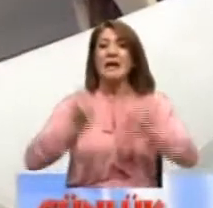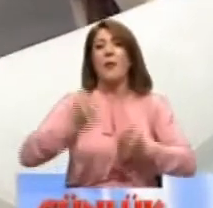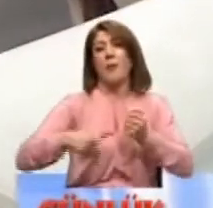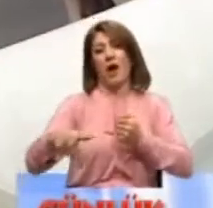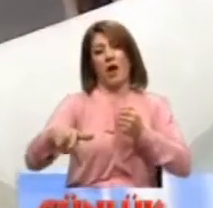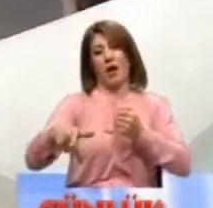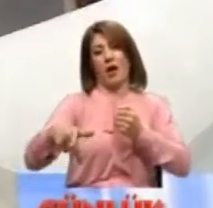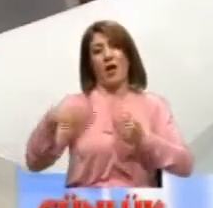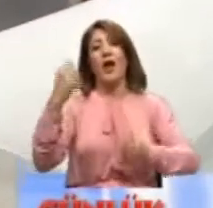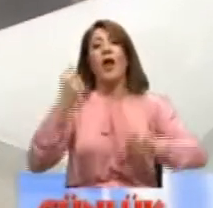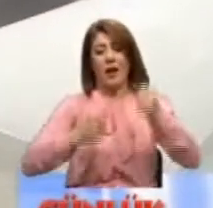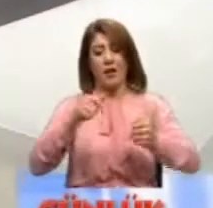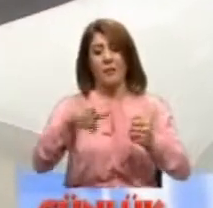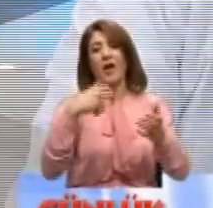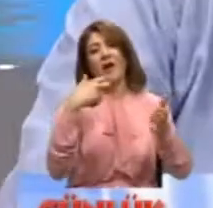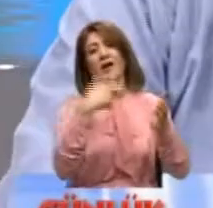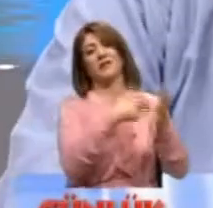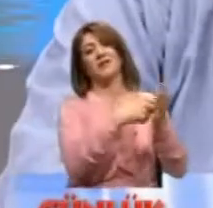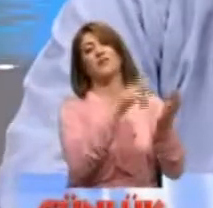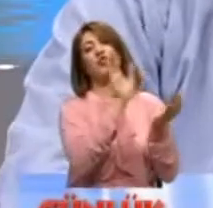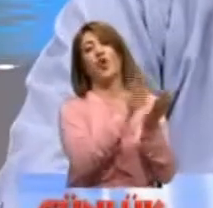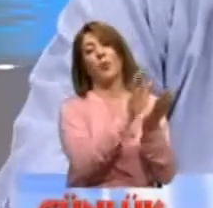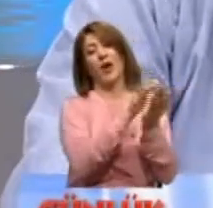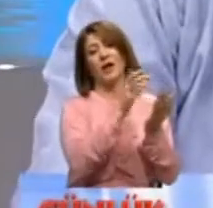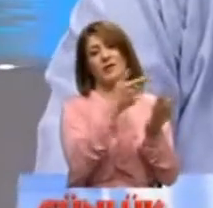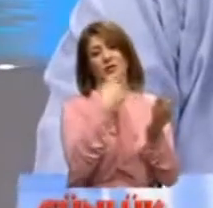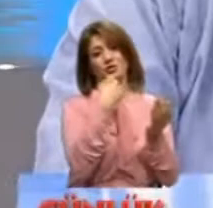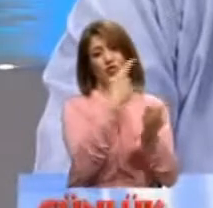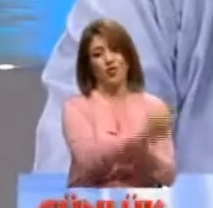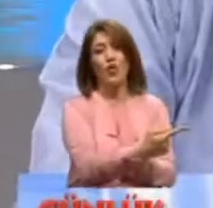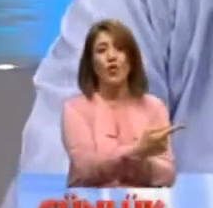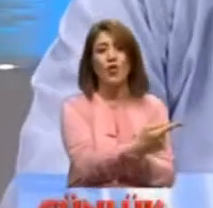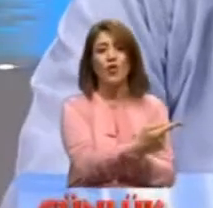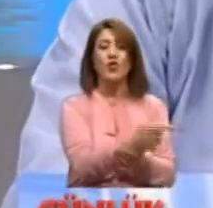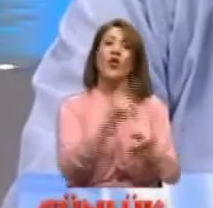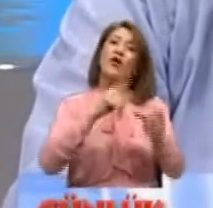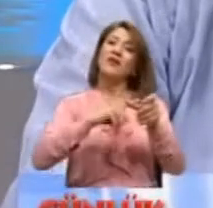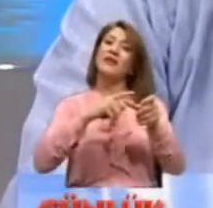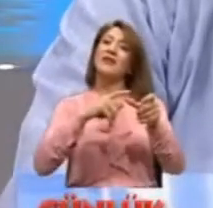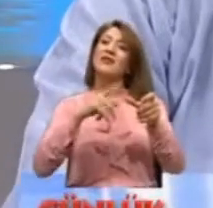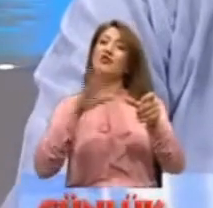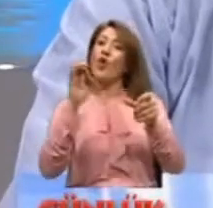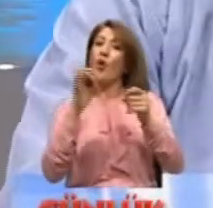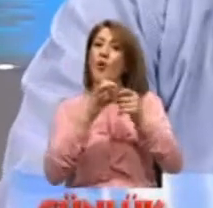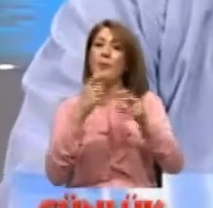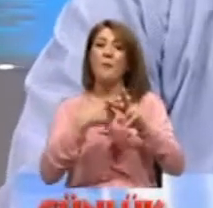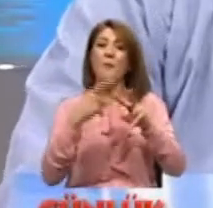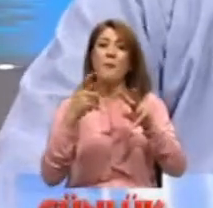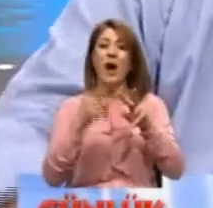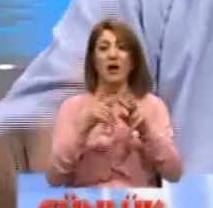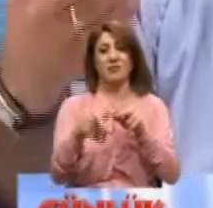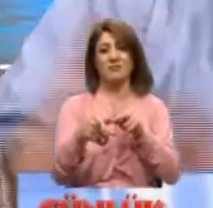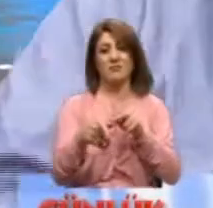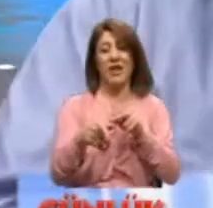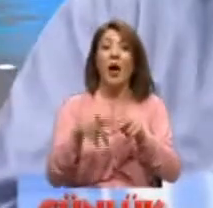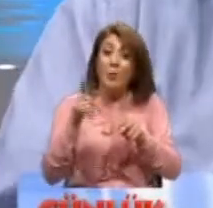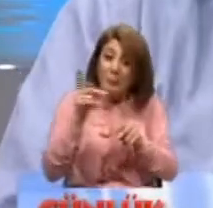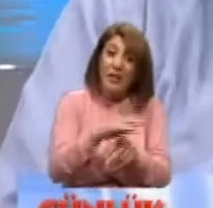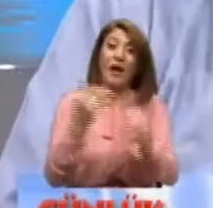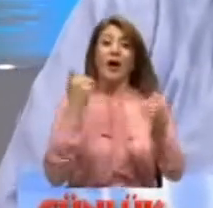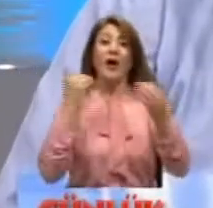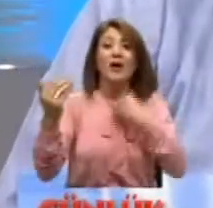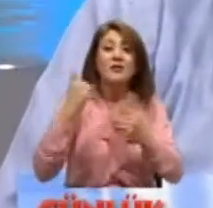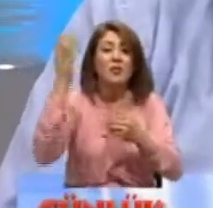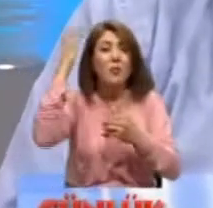Tabii orada diğer araç var ya. Model çoban şey ikametgahı. Başıboş. Bir de öyle yani